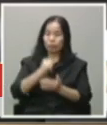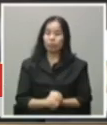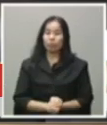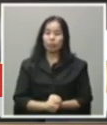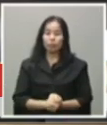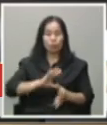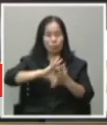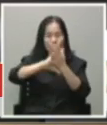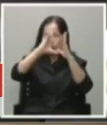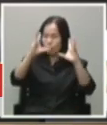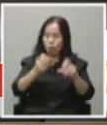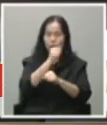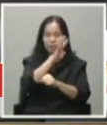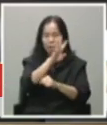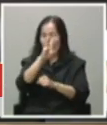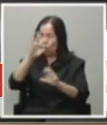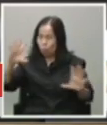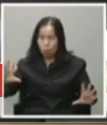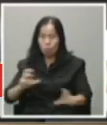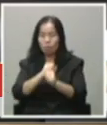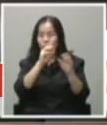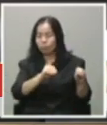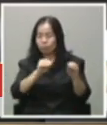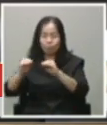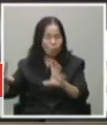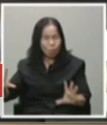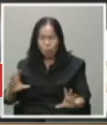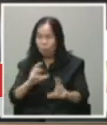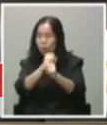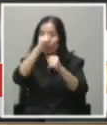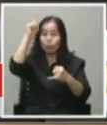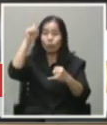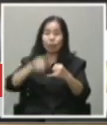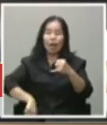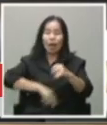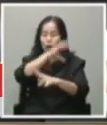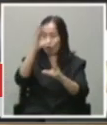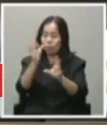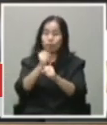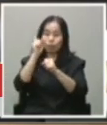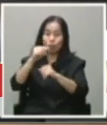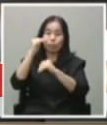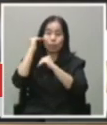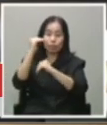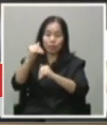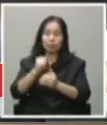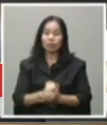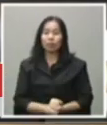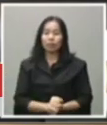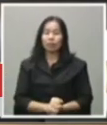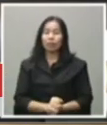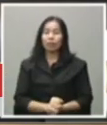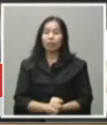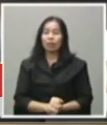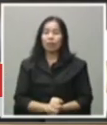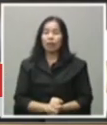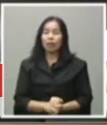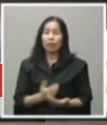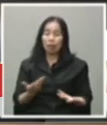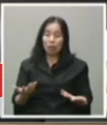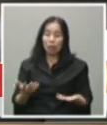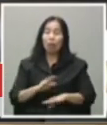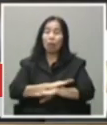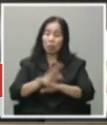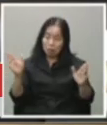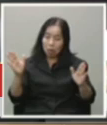4งวด5งวด6รวมกันนะครับเพราะมันล่าช้ามานานรวมไปจนถึงรายละเอียดทั้งหมดของแผนงานก็ไม่ได้รับการยกเลิกหรือแก้ไ